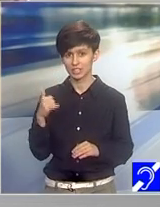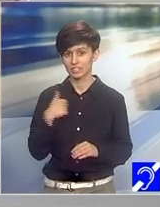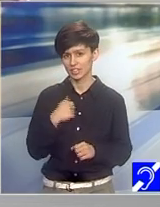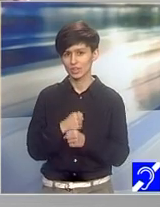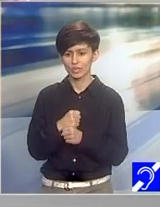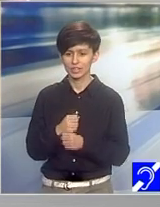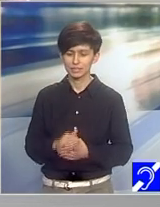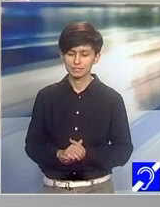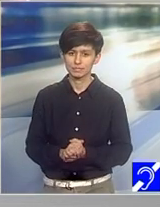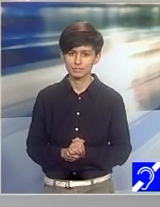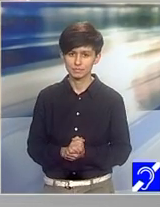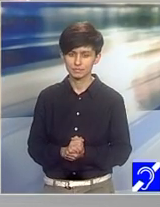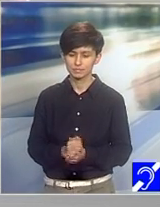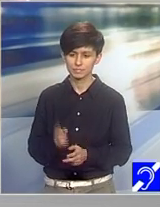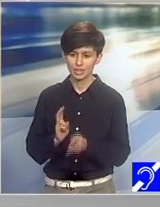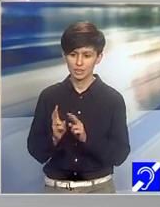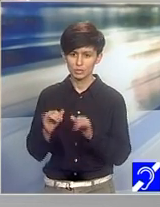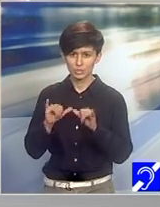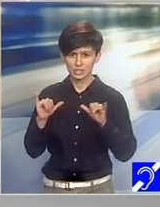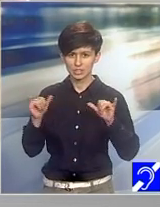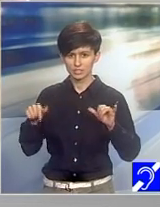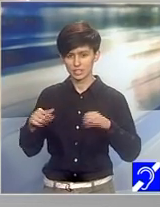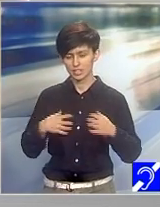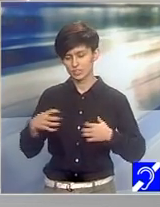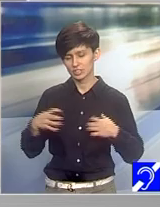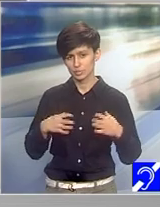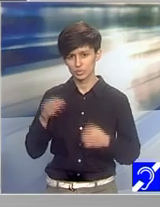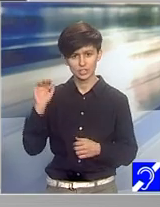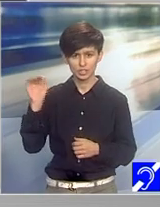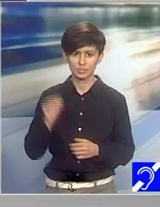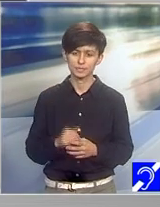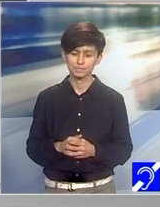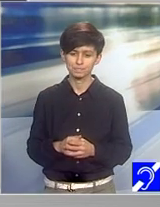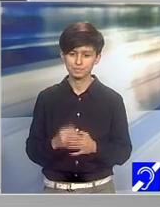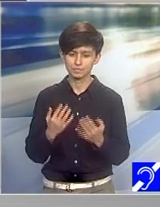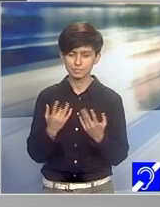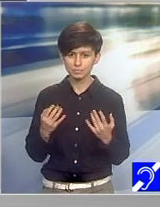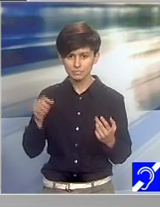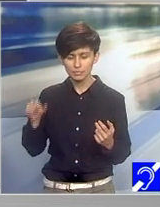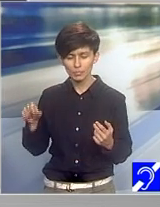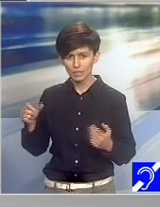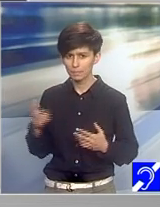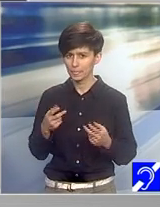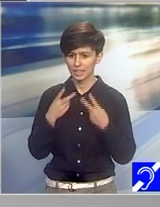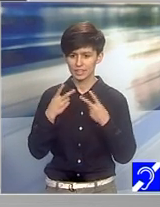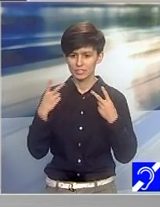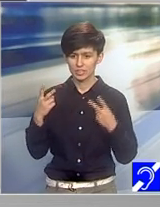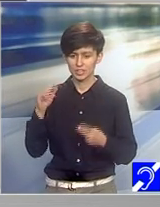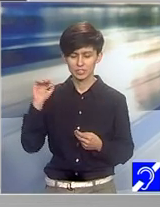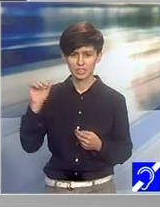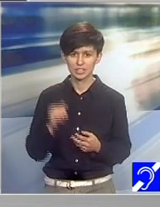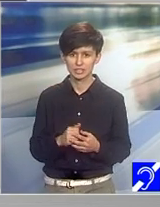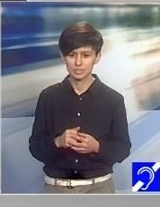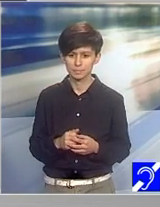Cum a crescut acest muzeu de la un an la altul? Numărul celor care vă vizitează? Da. Cred că din vorbă în vorbă.